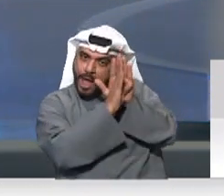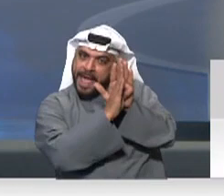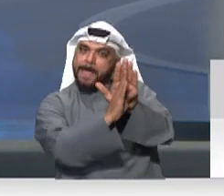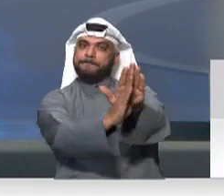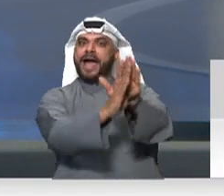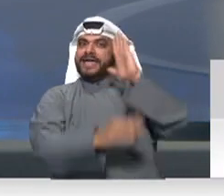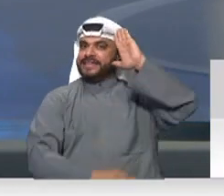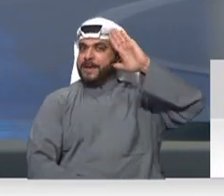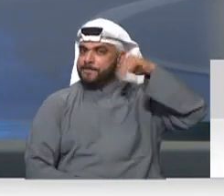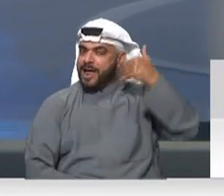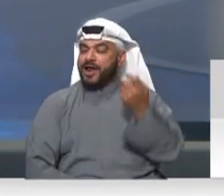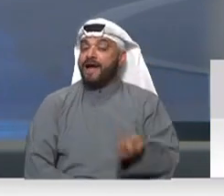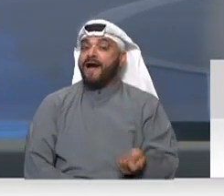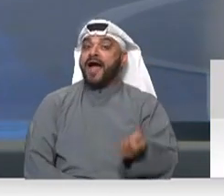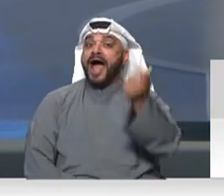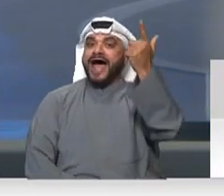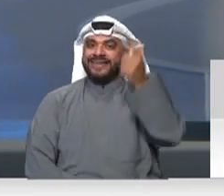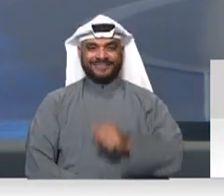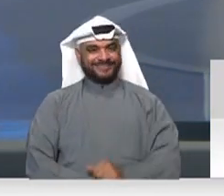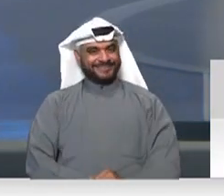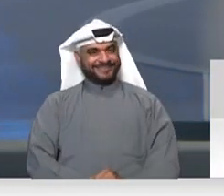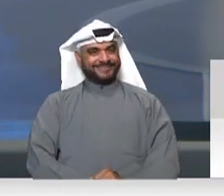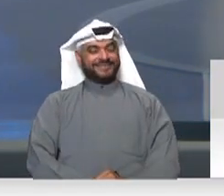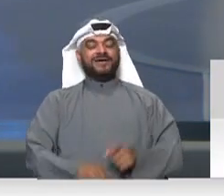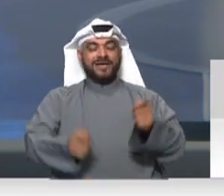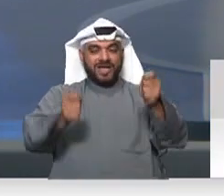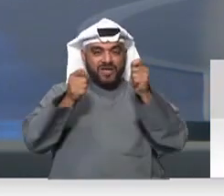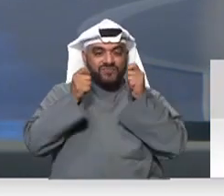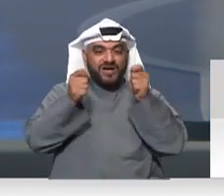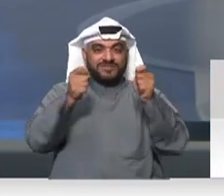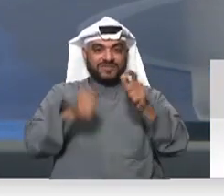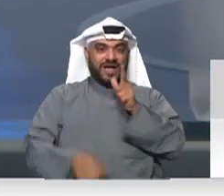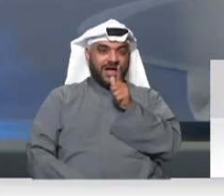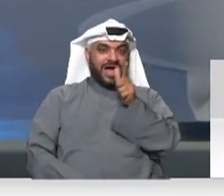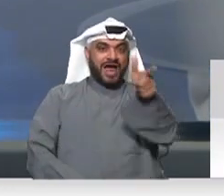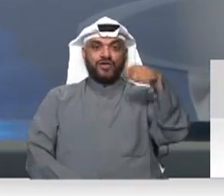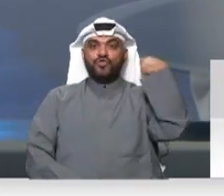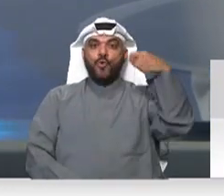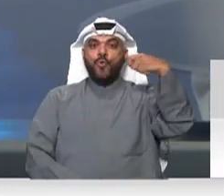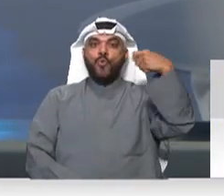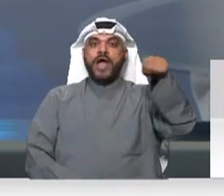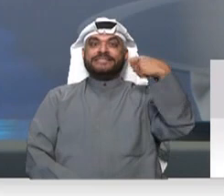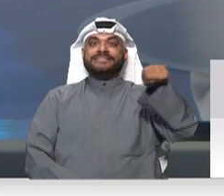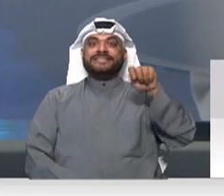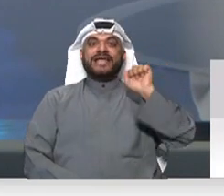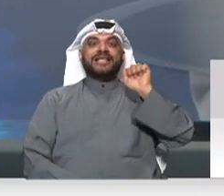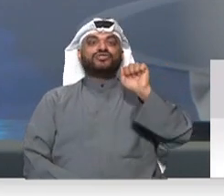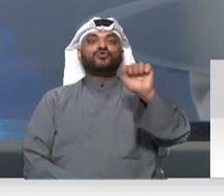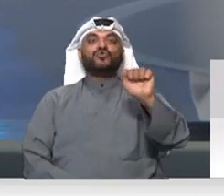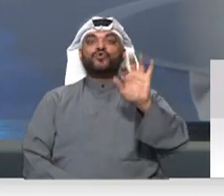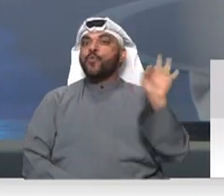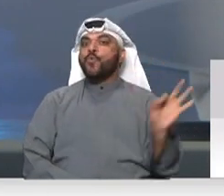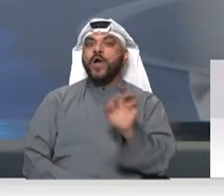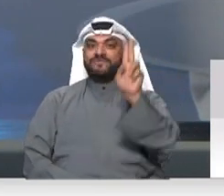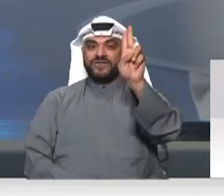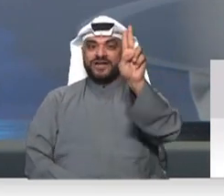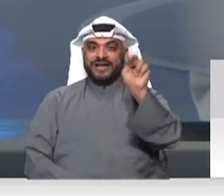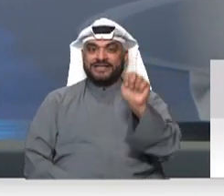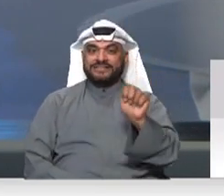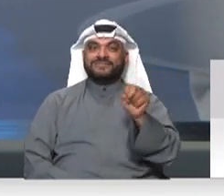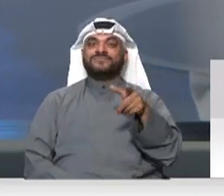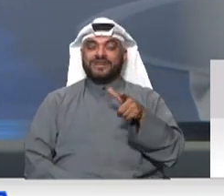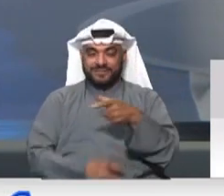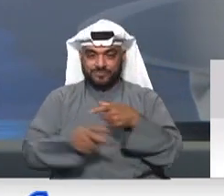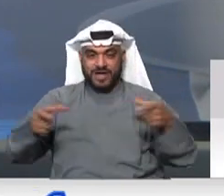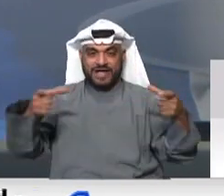اهتماما بالغا ذلك في كلمه القتها البغلي امام جلسه مجلس الامن الدولي والمنعقده تحت